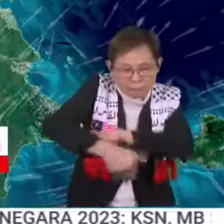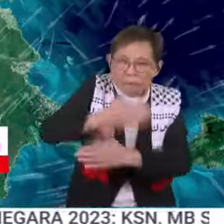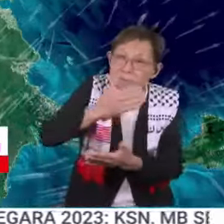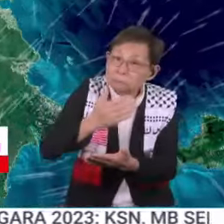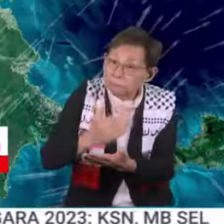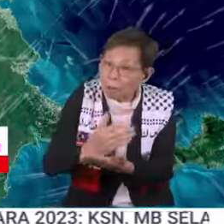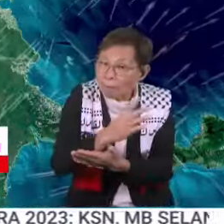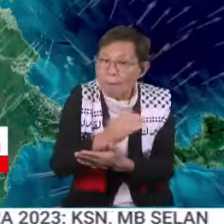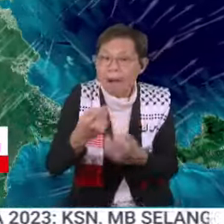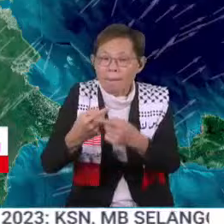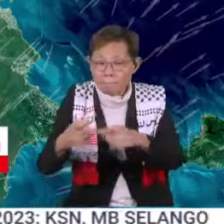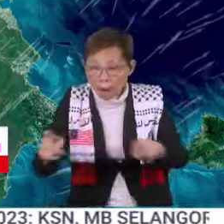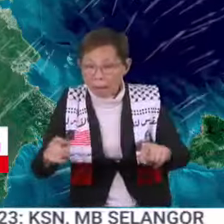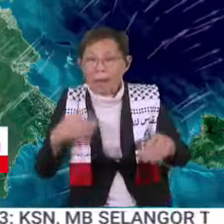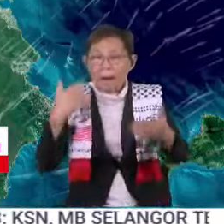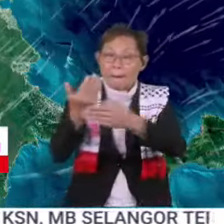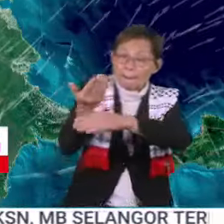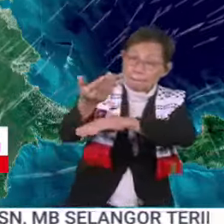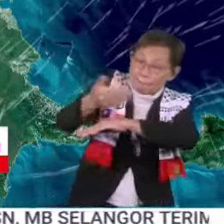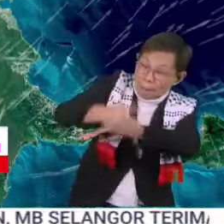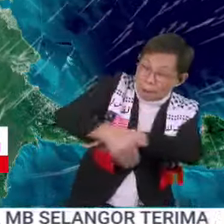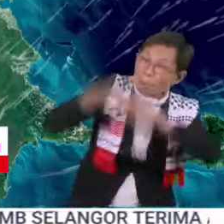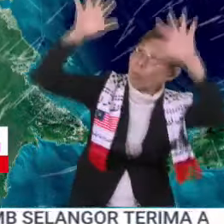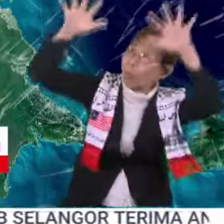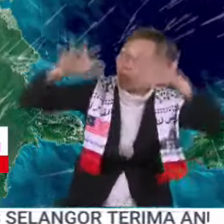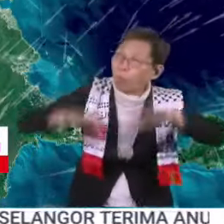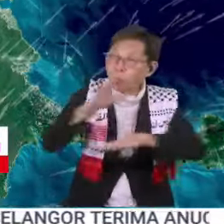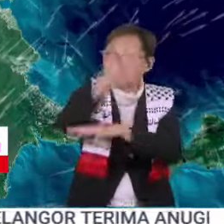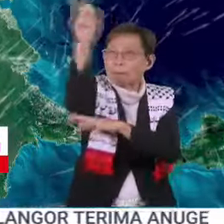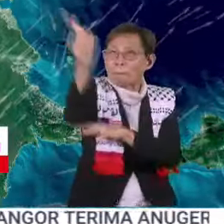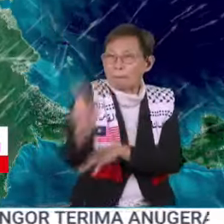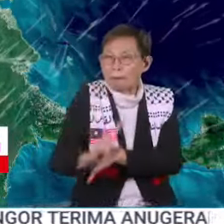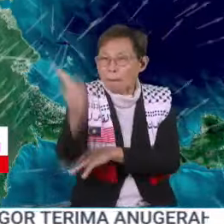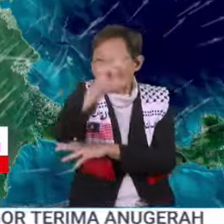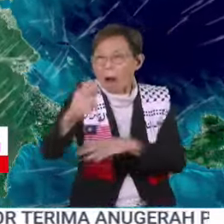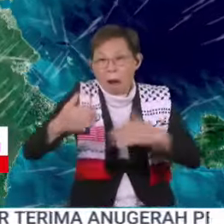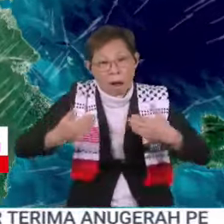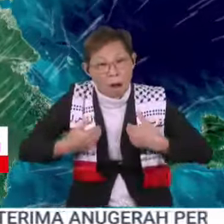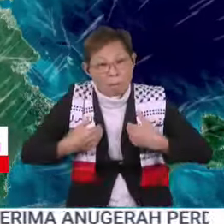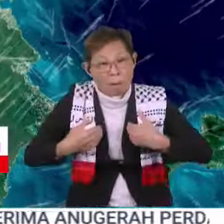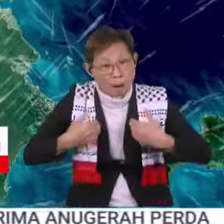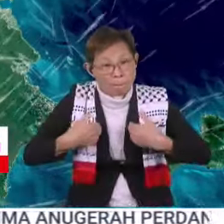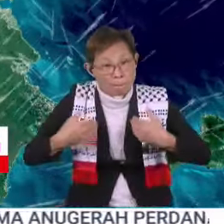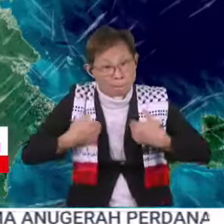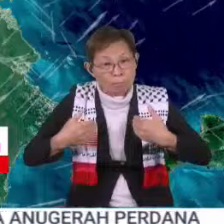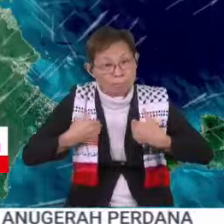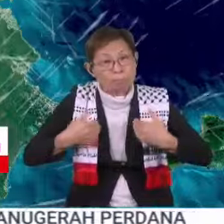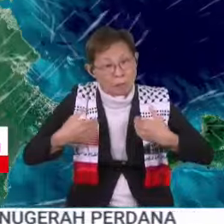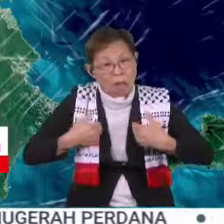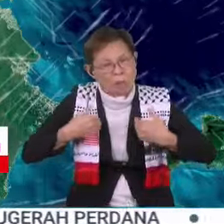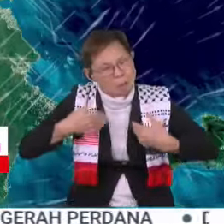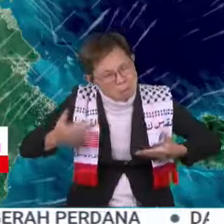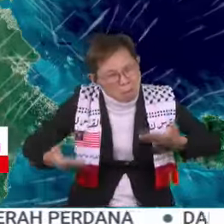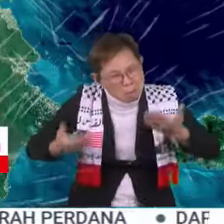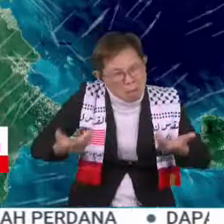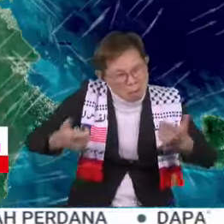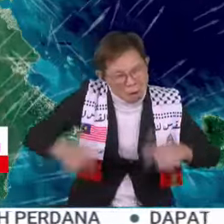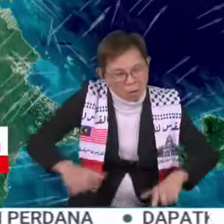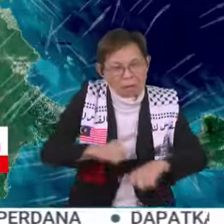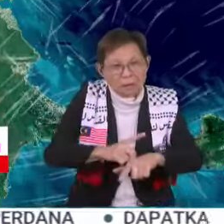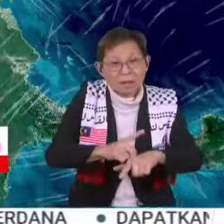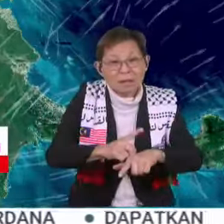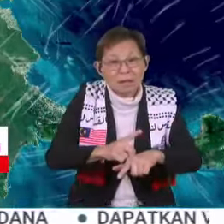nanti. Namun begitu, menjelang ke malam nanti, hujan berserta ribut petir masih berkemungkinan untuk berlaku